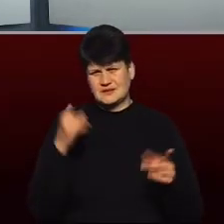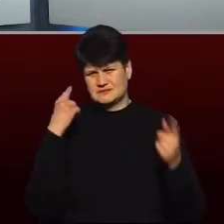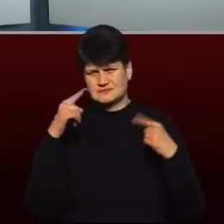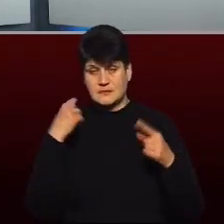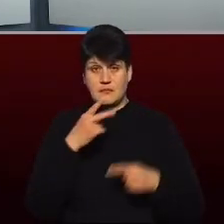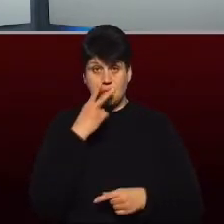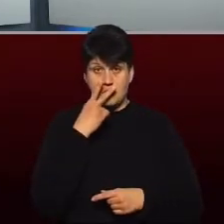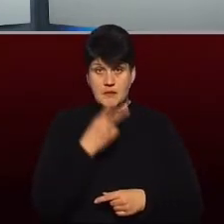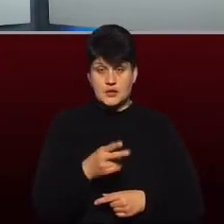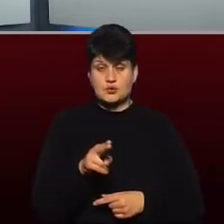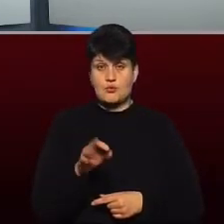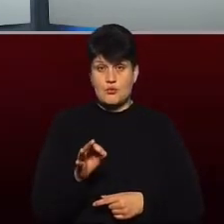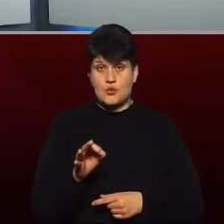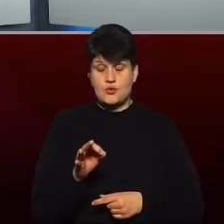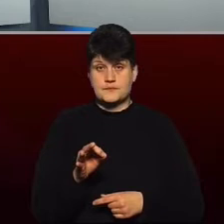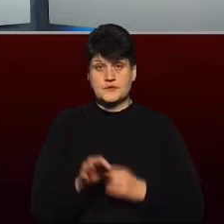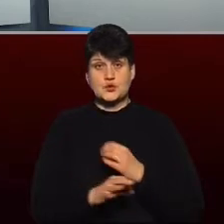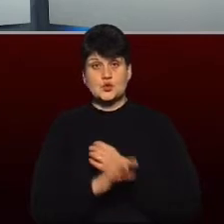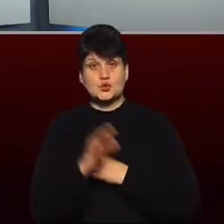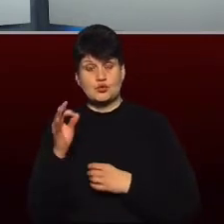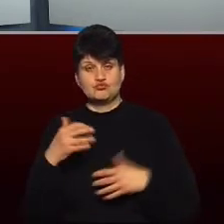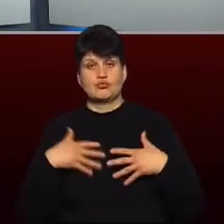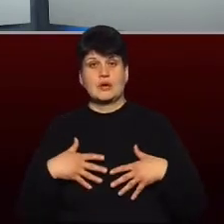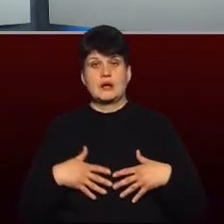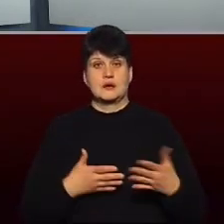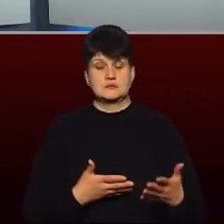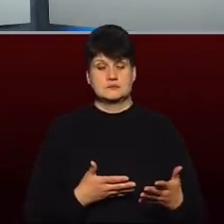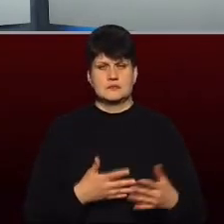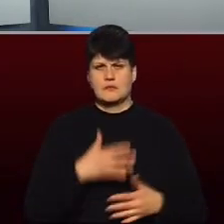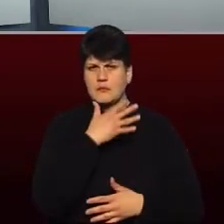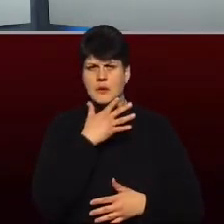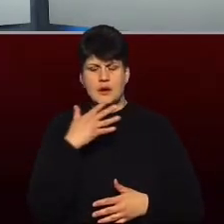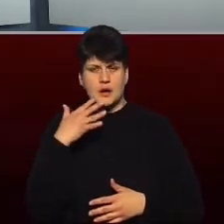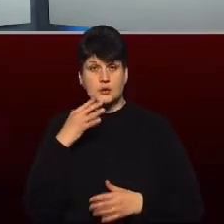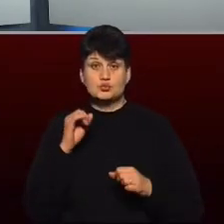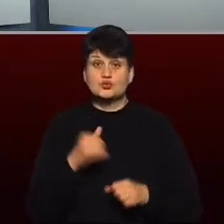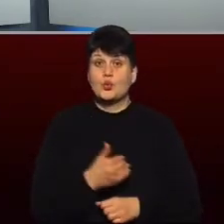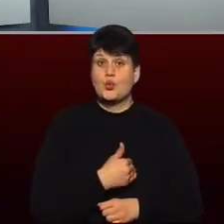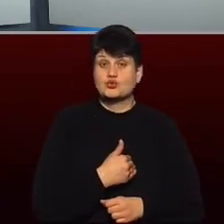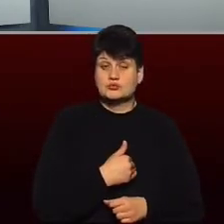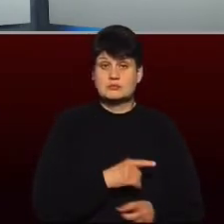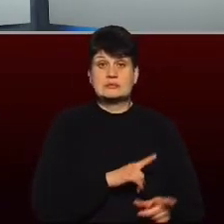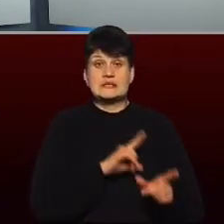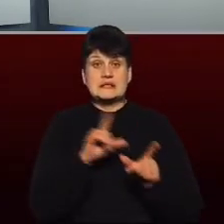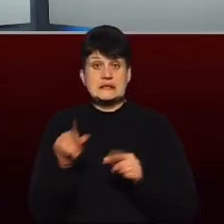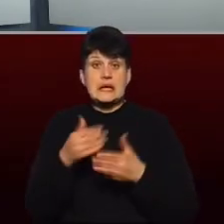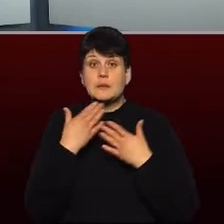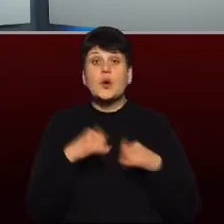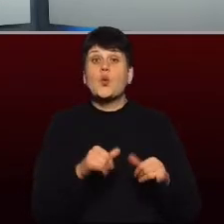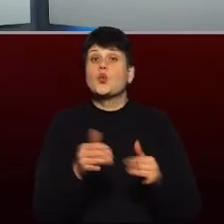по Сходу, по Криму. Багато, можливо, би хотіли переїхати, але не мають куди, або